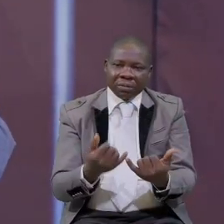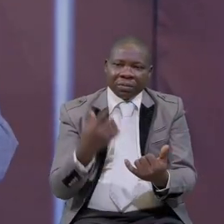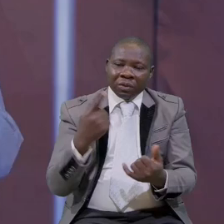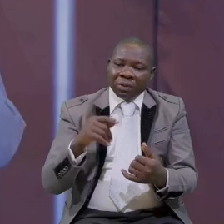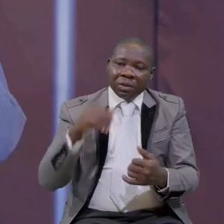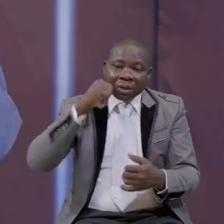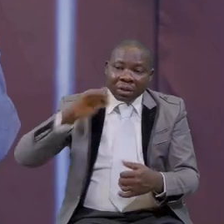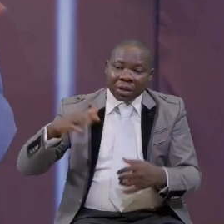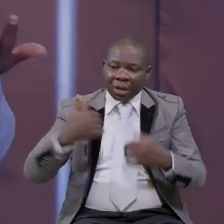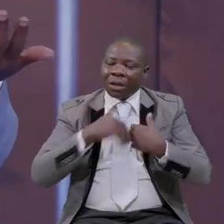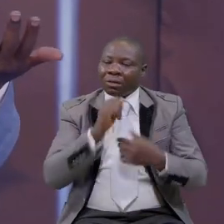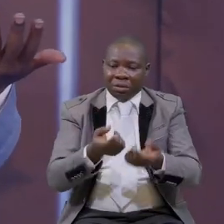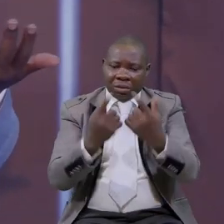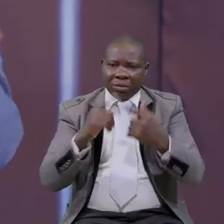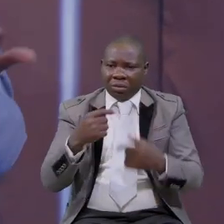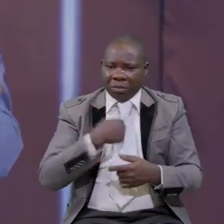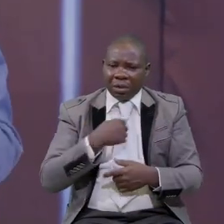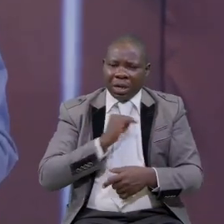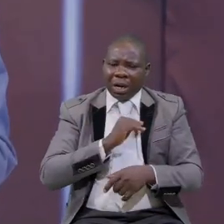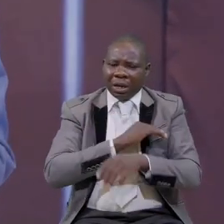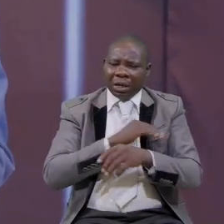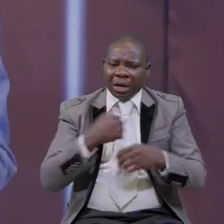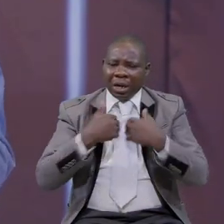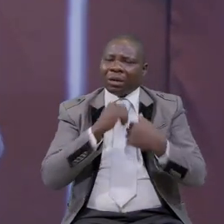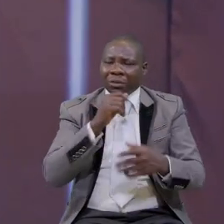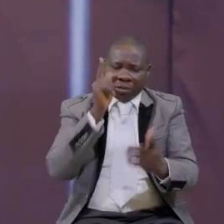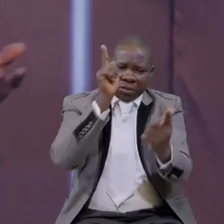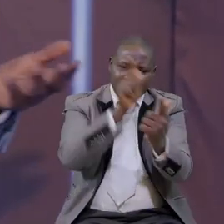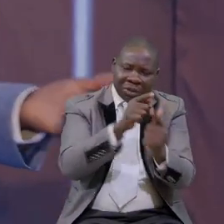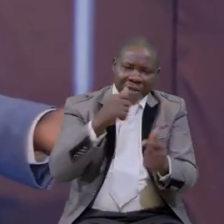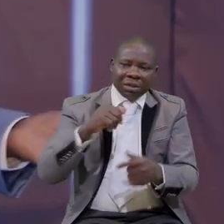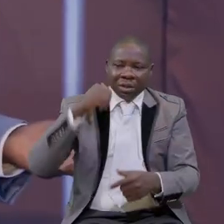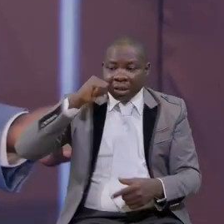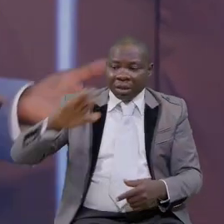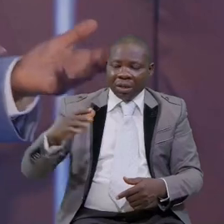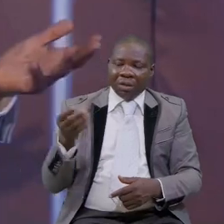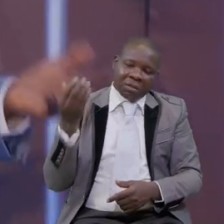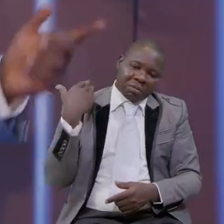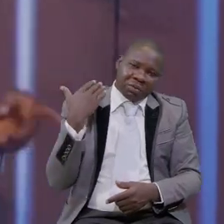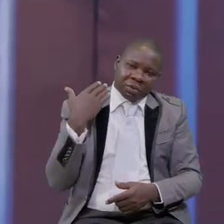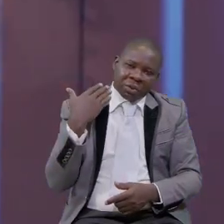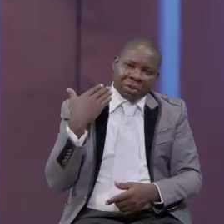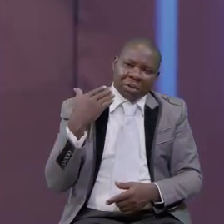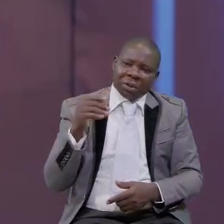La fille ne m'avait encore rien dit. Je n'avais même pas rencontré la fille avant. Elle,